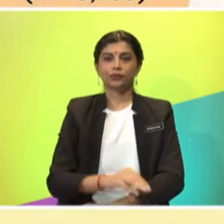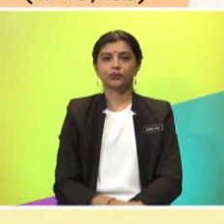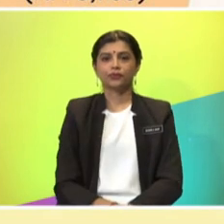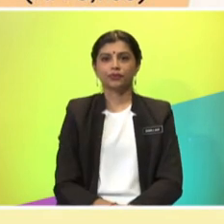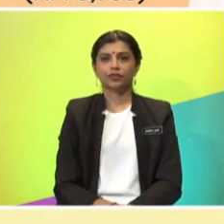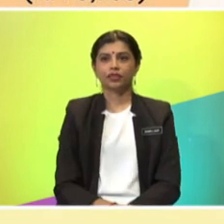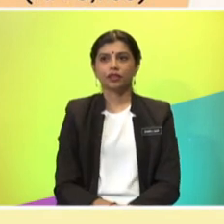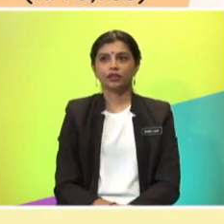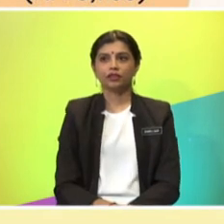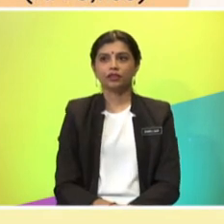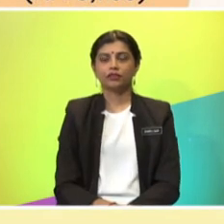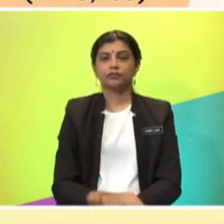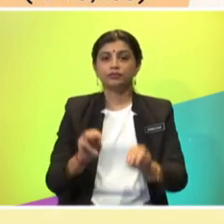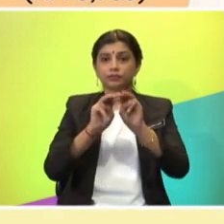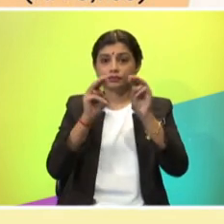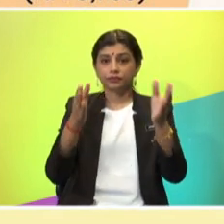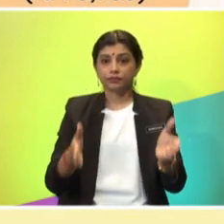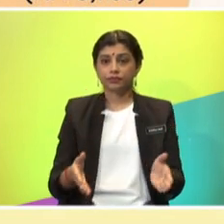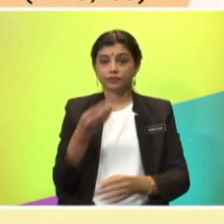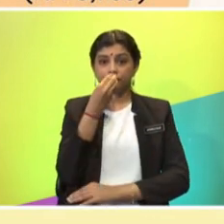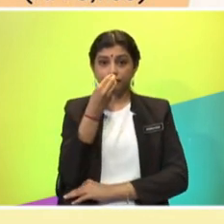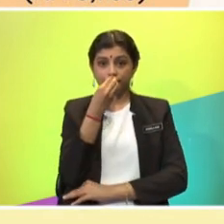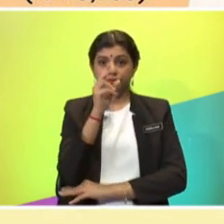RM2,850. Okey, set meja makan berharga